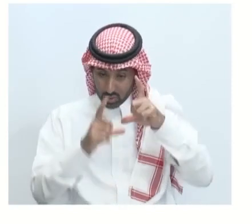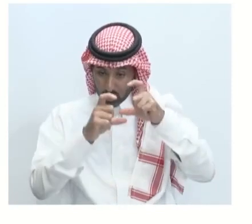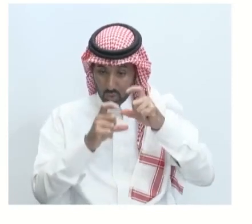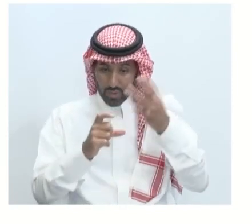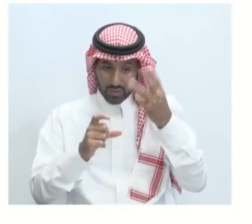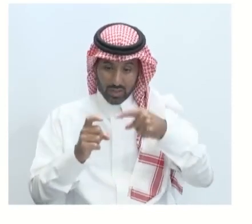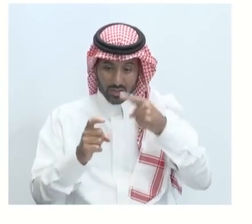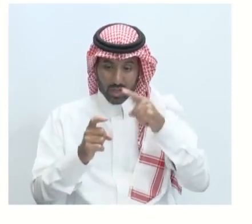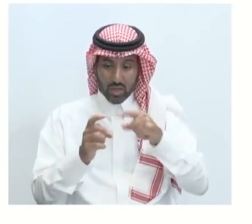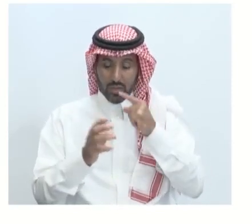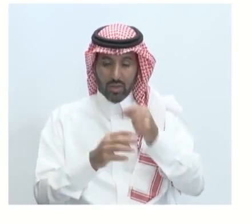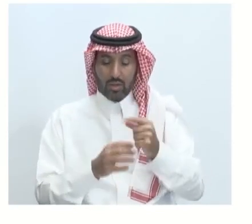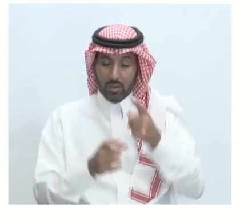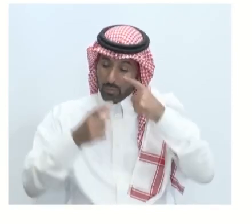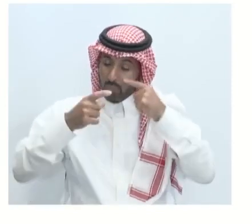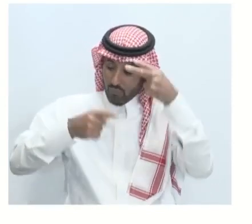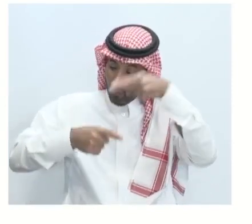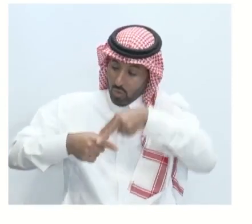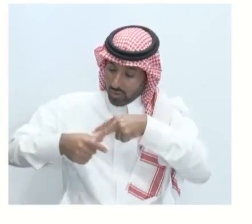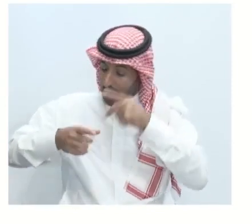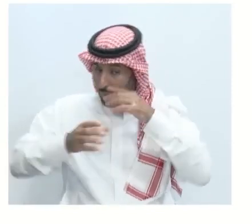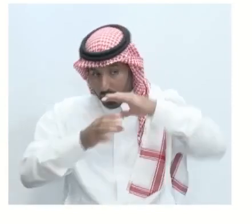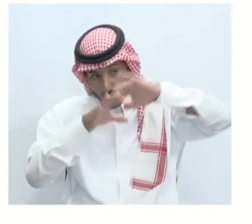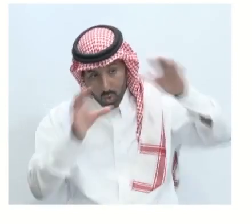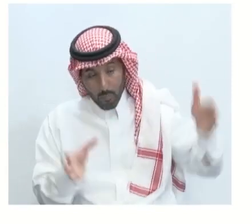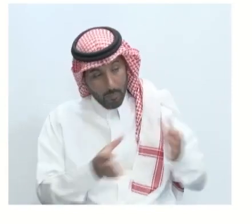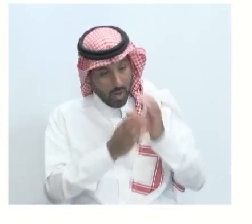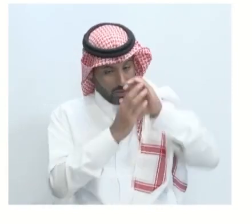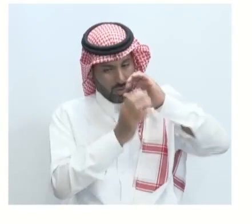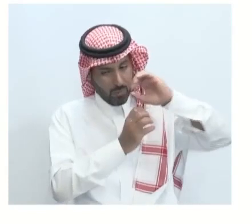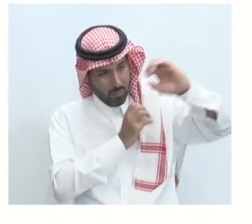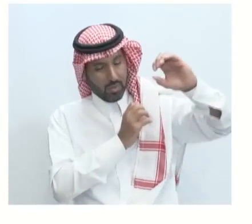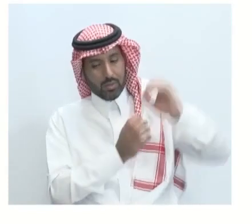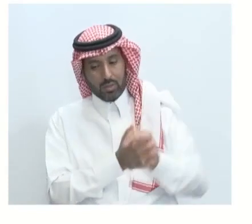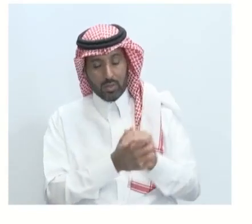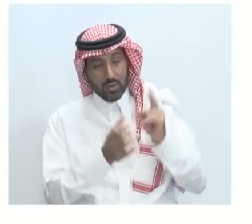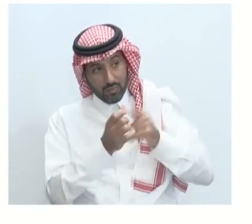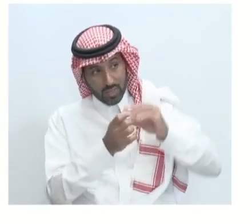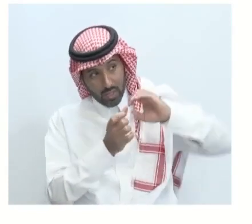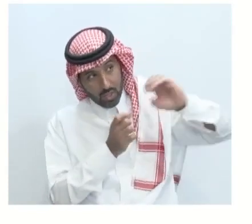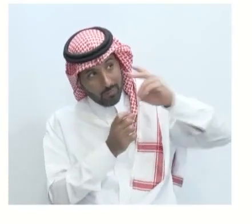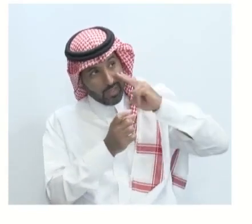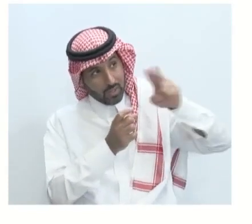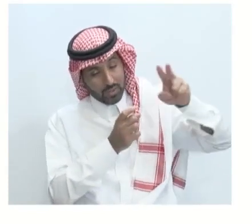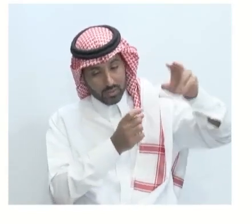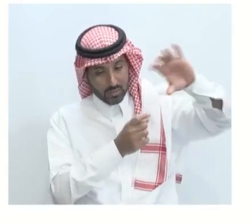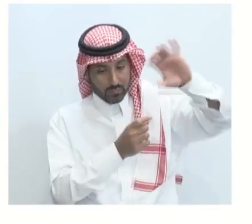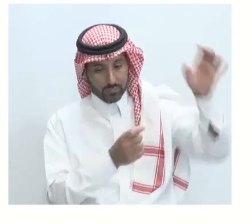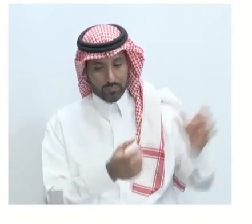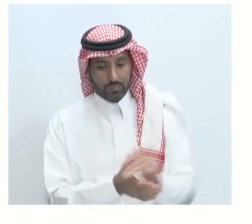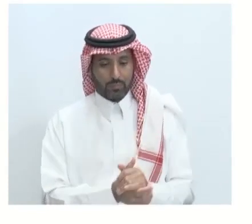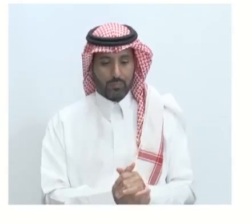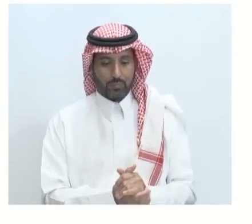منظر جوي للقب بتين التوامين لمرصد كيك وكذلك الفتحتان للكشف عن التلسكوبات